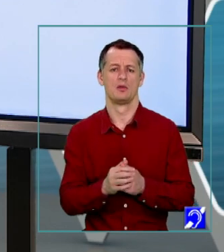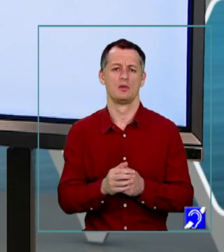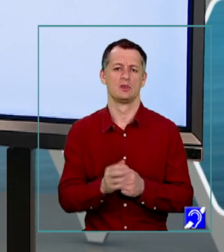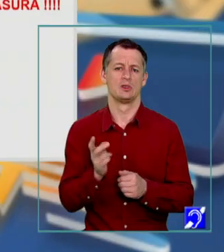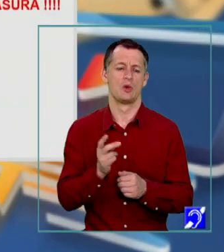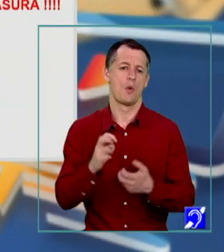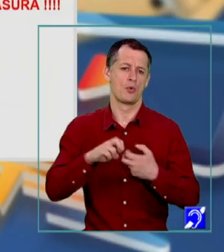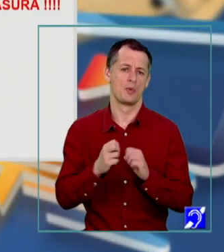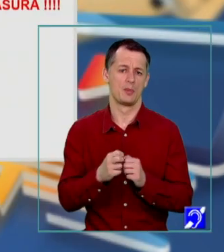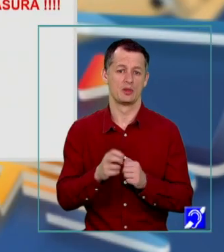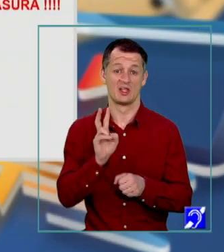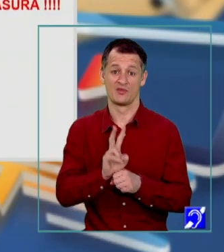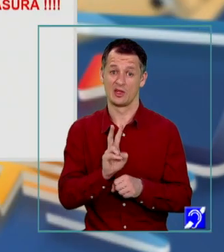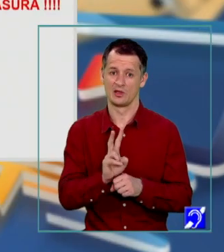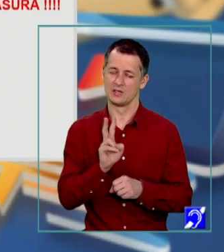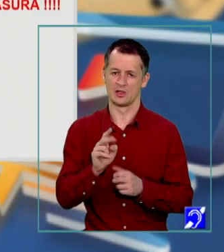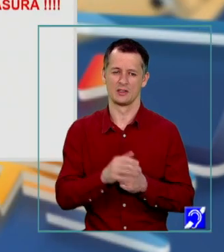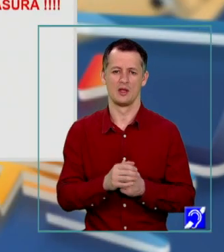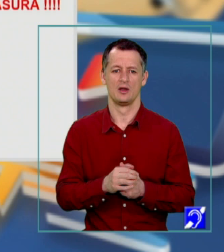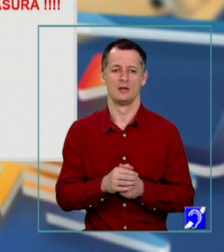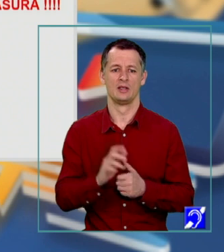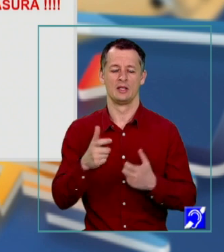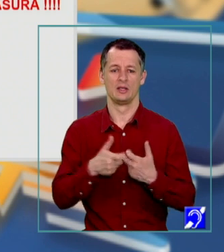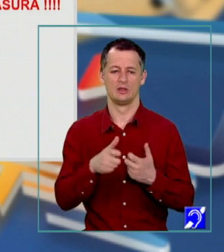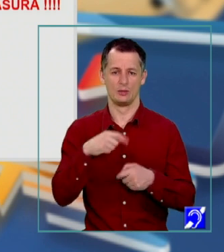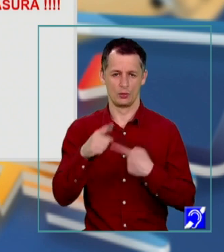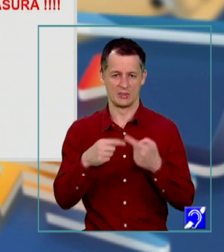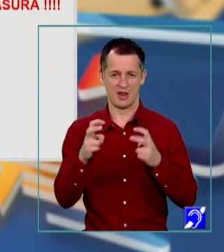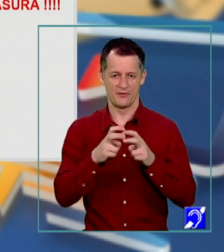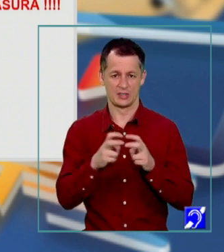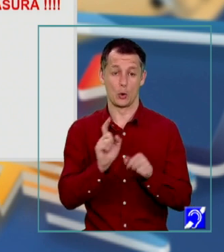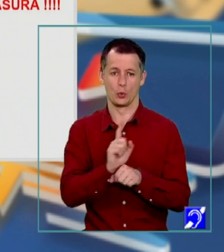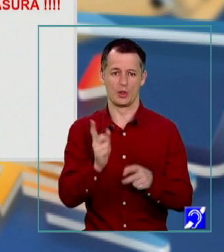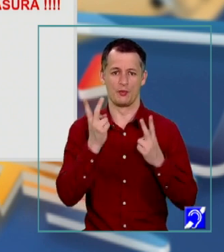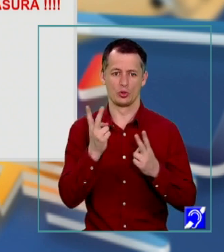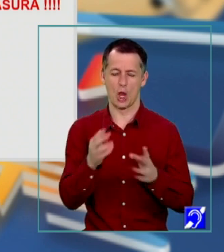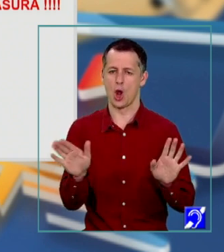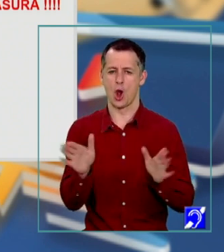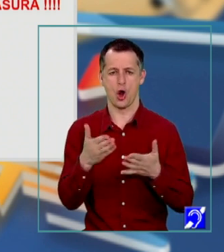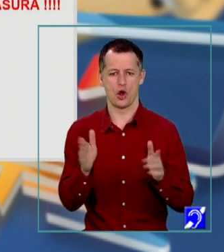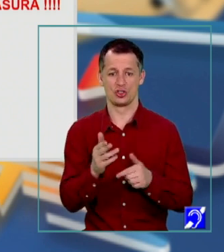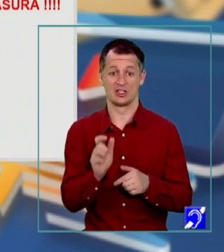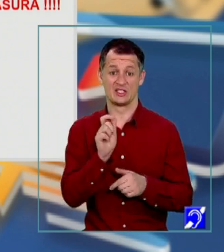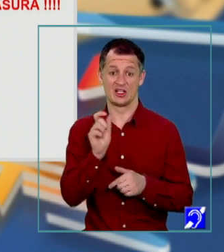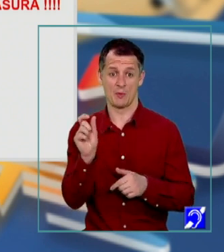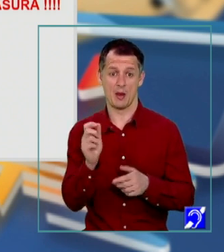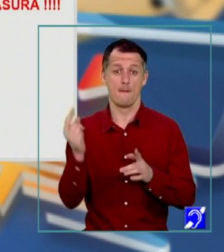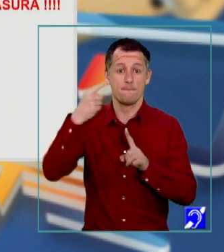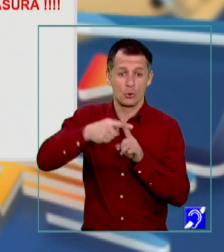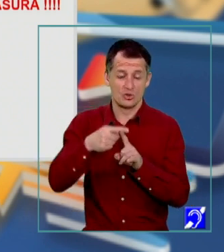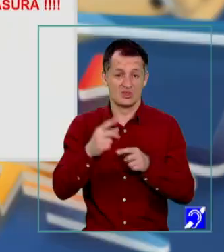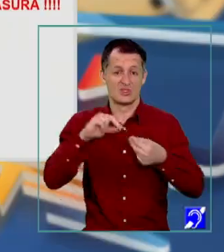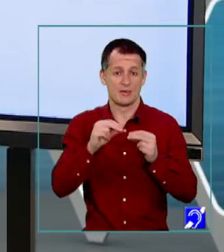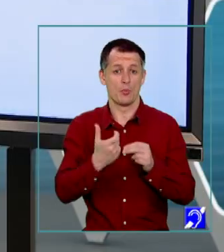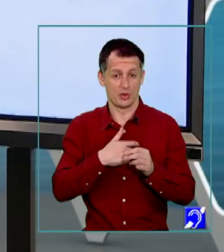în examenele care vor urma, mai ales la fizică, este un lucru foarte important. Orice decimală în plus presupune că puteți